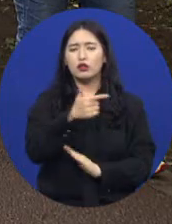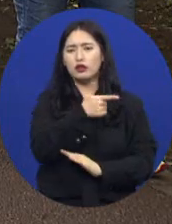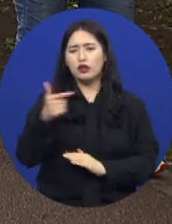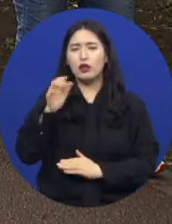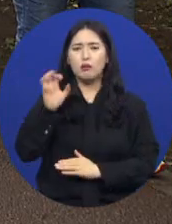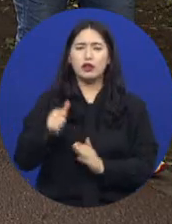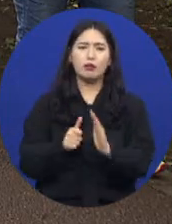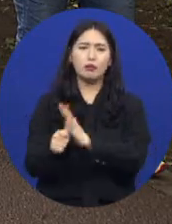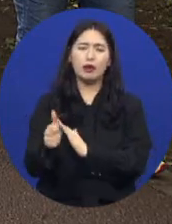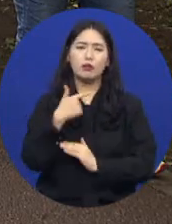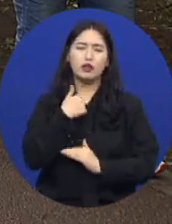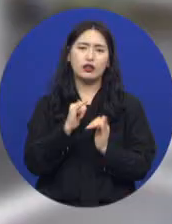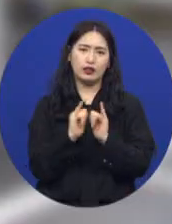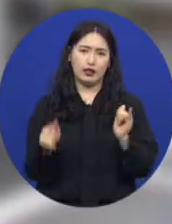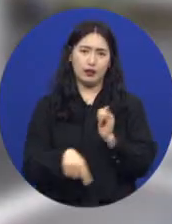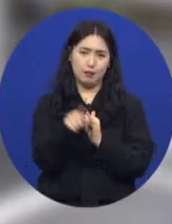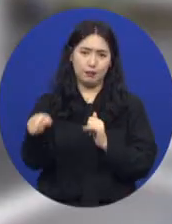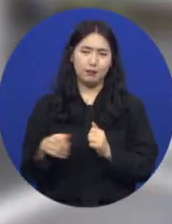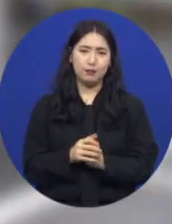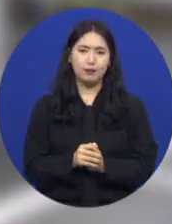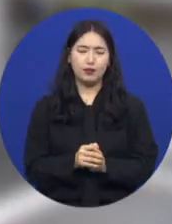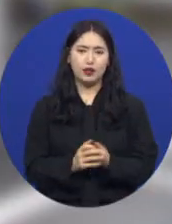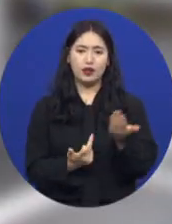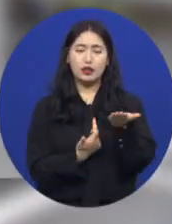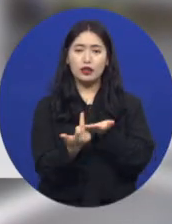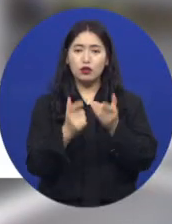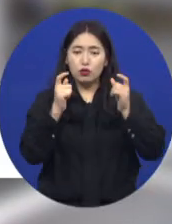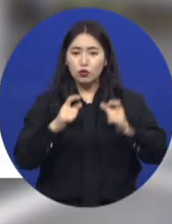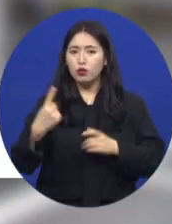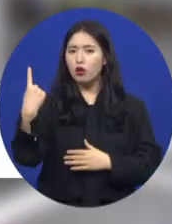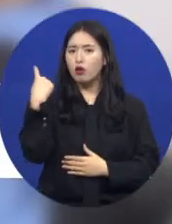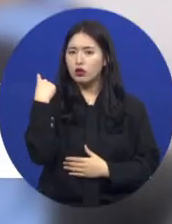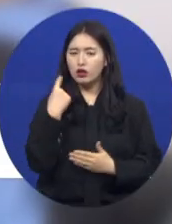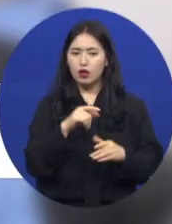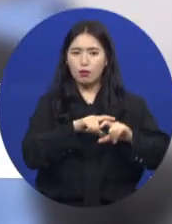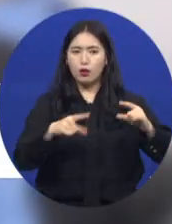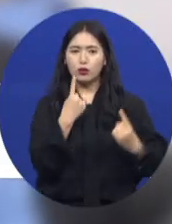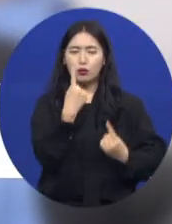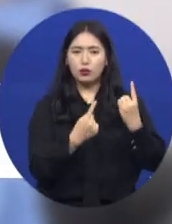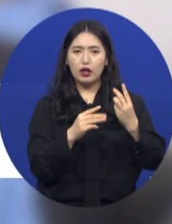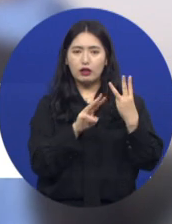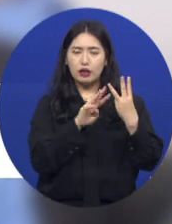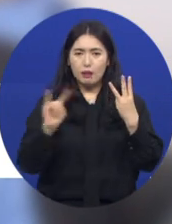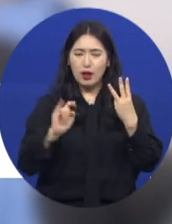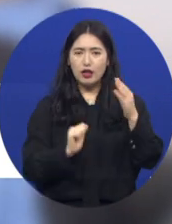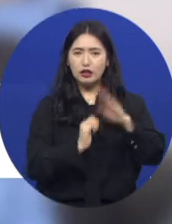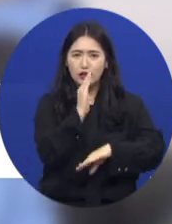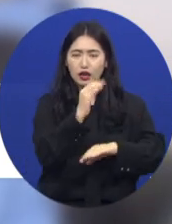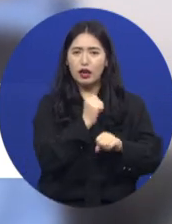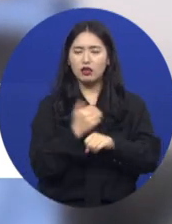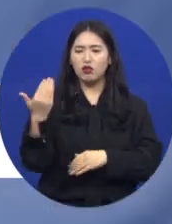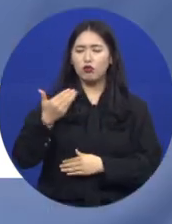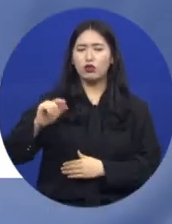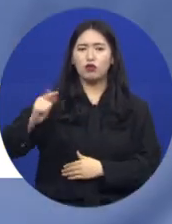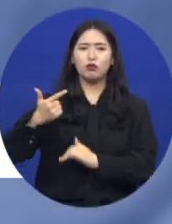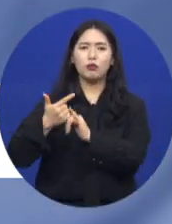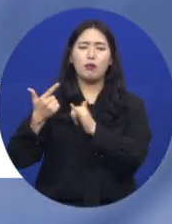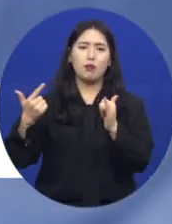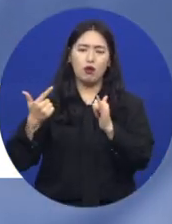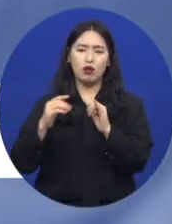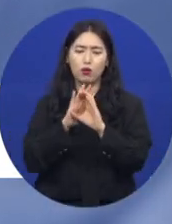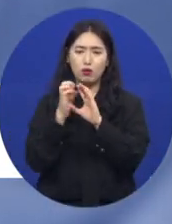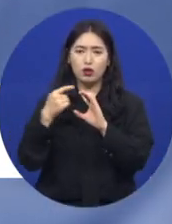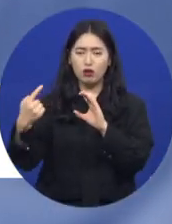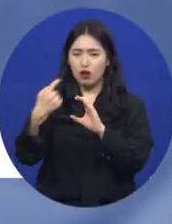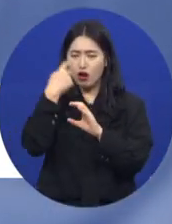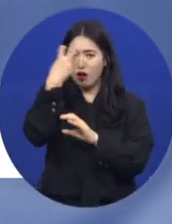대형마트를 방문했던 사람들입니다. 제주 지역에서는 어제 평소보다 3배 이상 많은 9,600여 명이